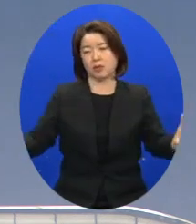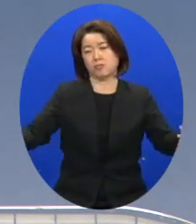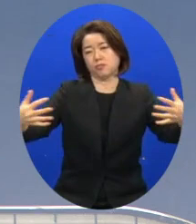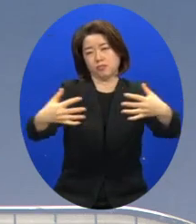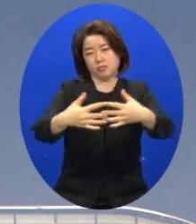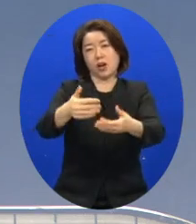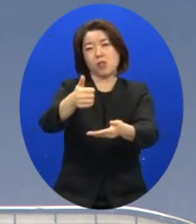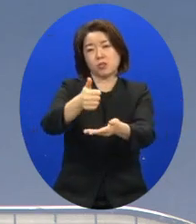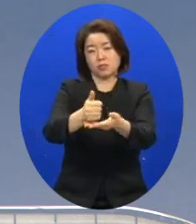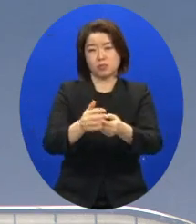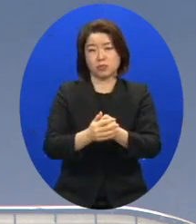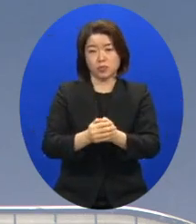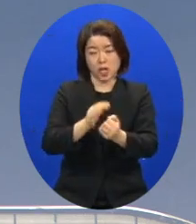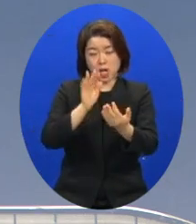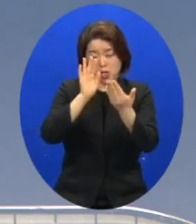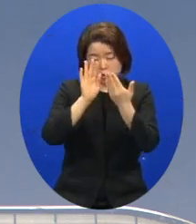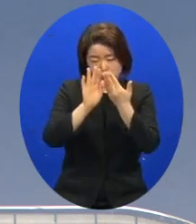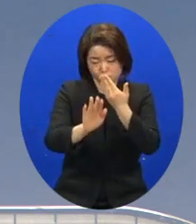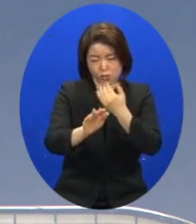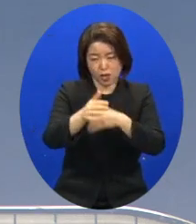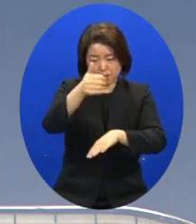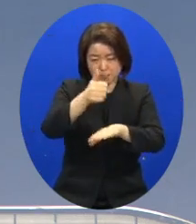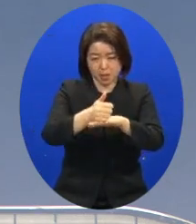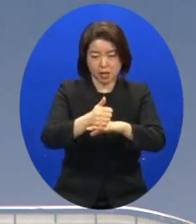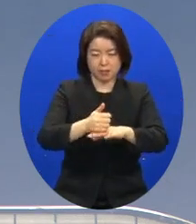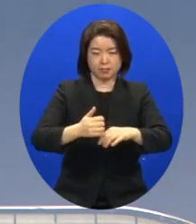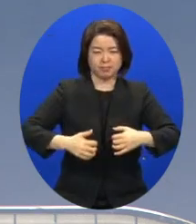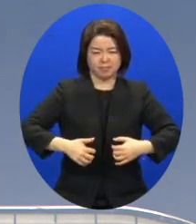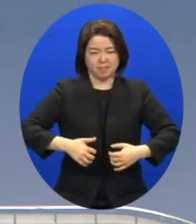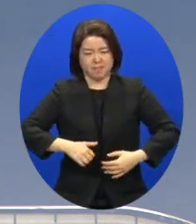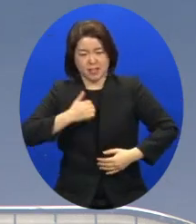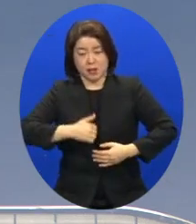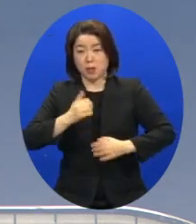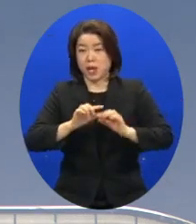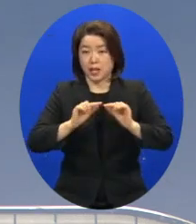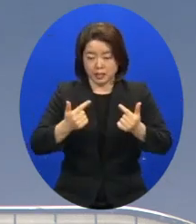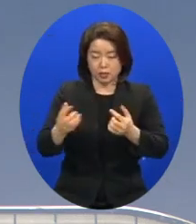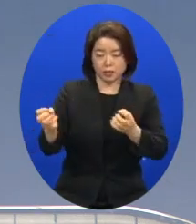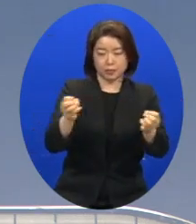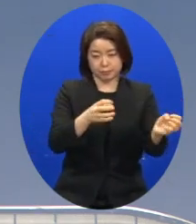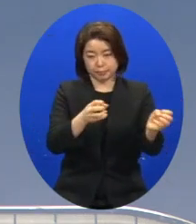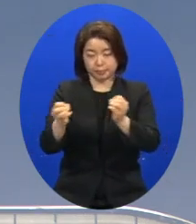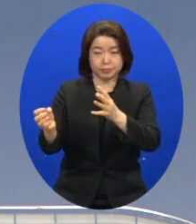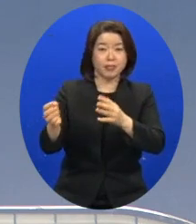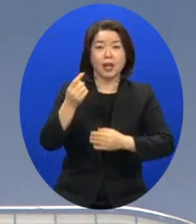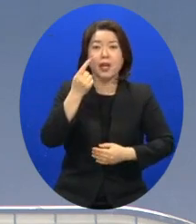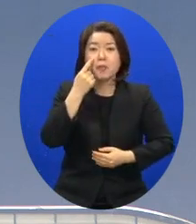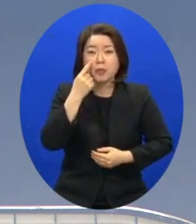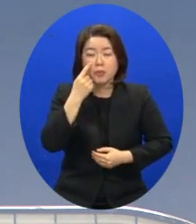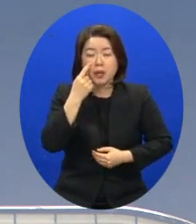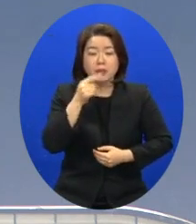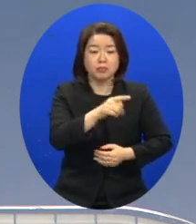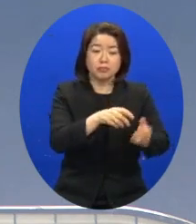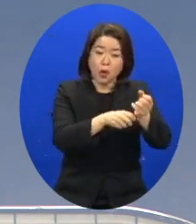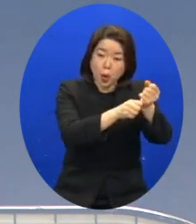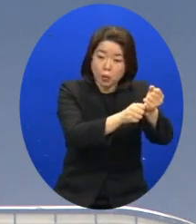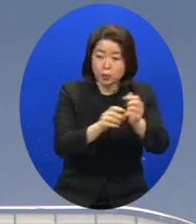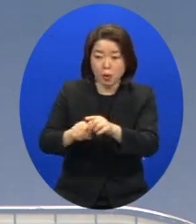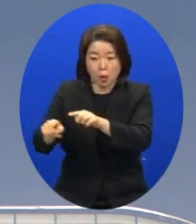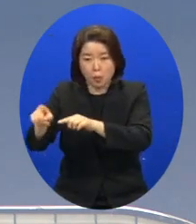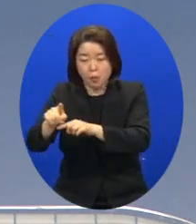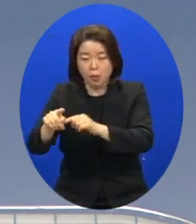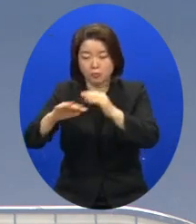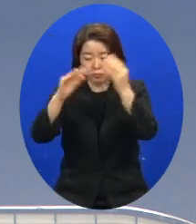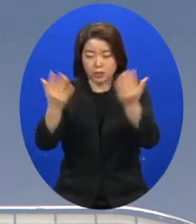나중에 아주 흥분하지 않고 이야기를 나누다보면 보수나 진보 나다 주님 안에서 하나가